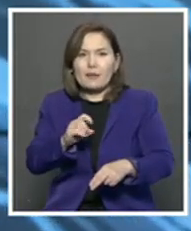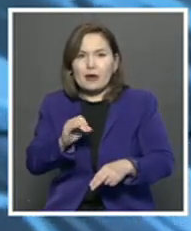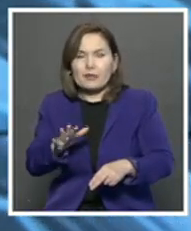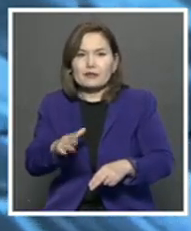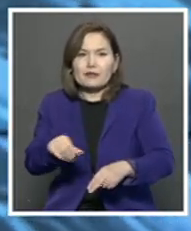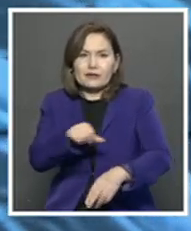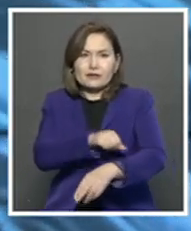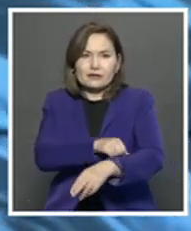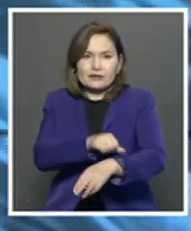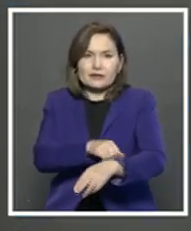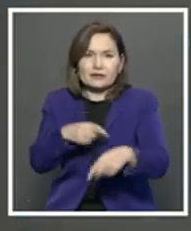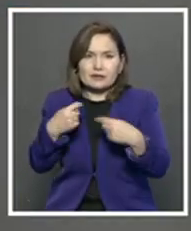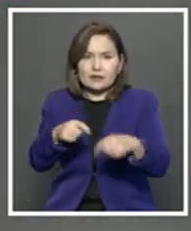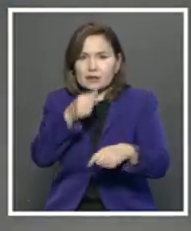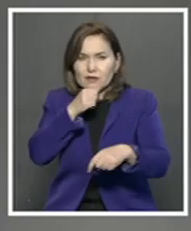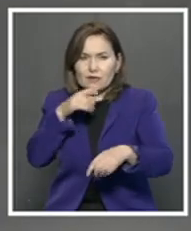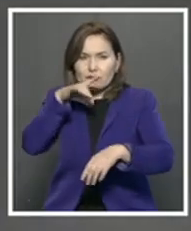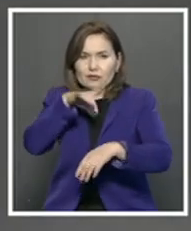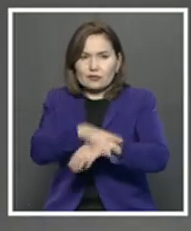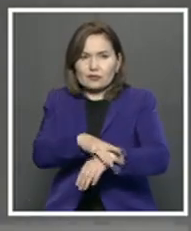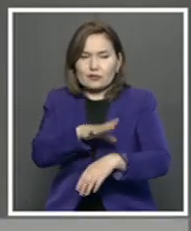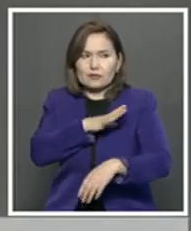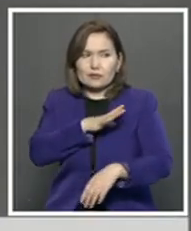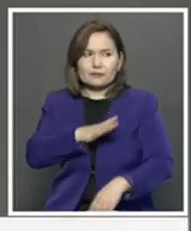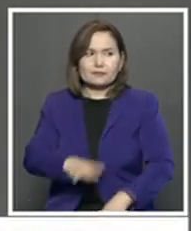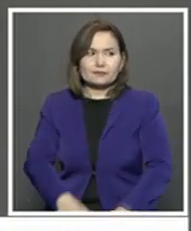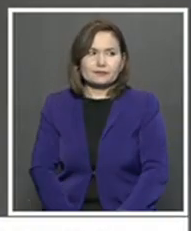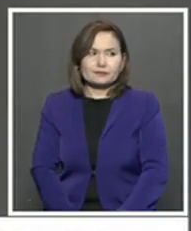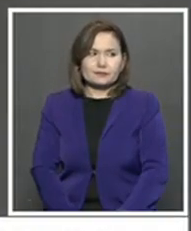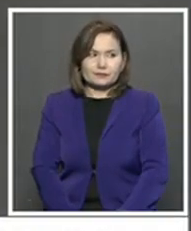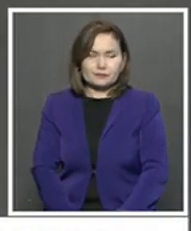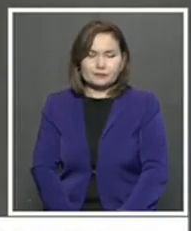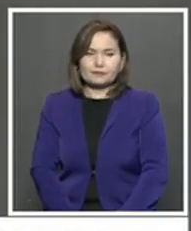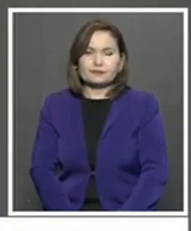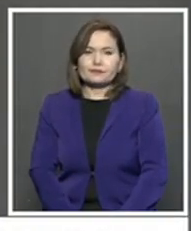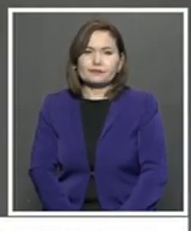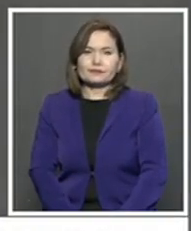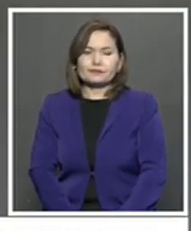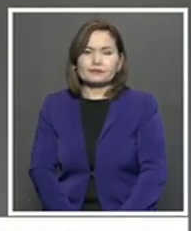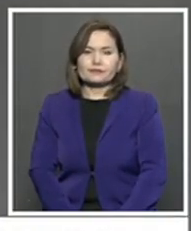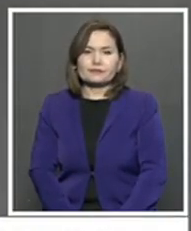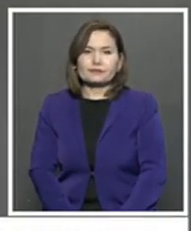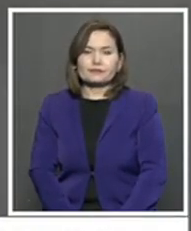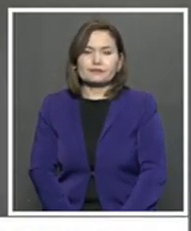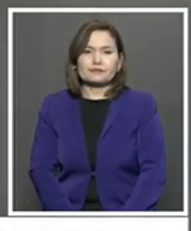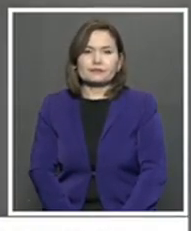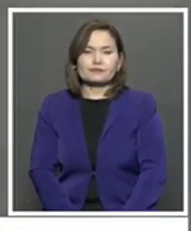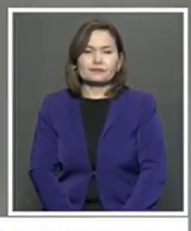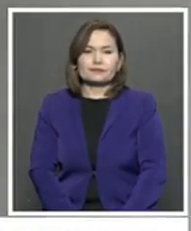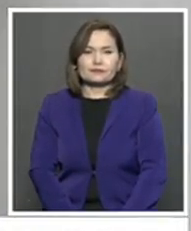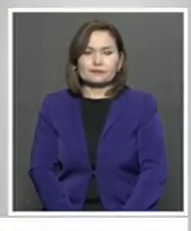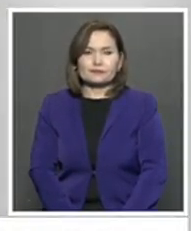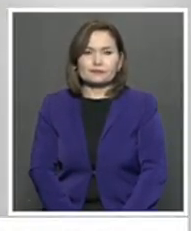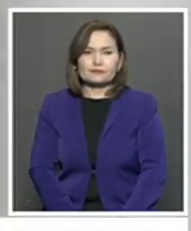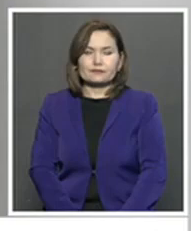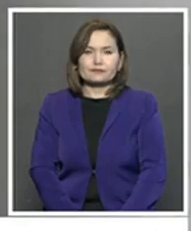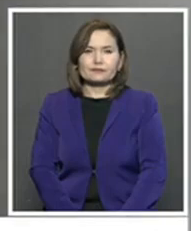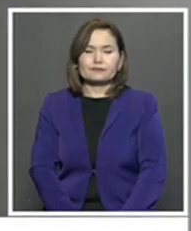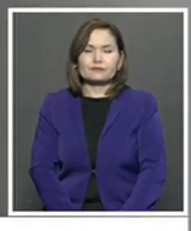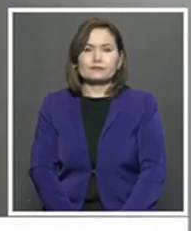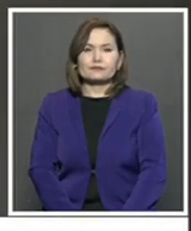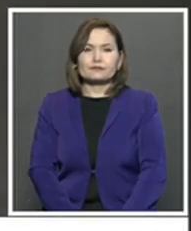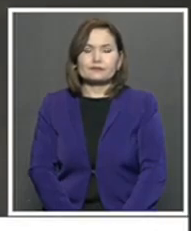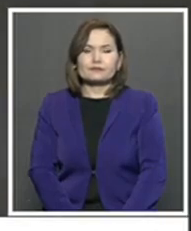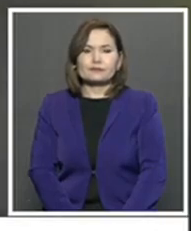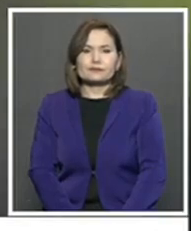ұсталды. Жасын түсті, есі бар ма? Специфический запах? Бар, да? Понятолар, қарандашы? Көпшіндер бұл, да?